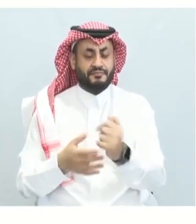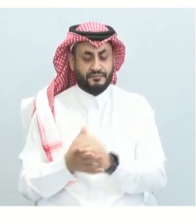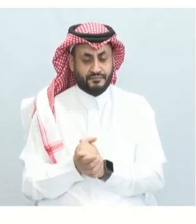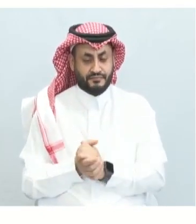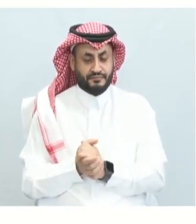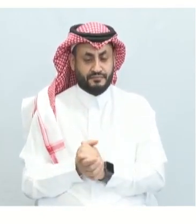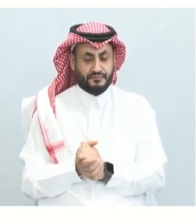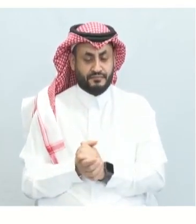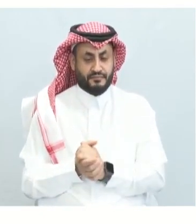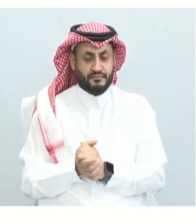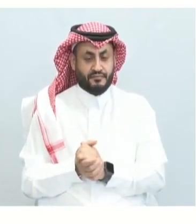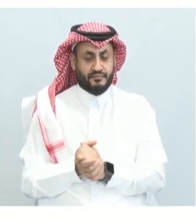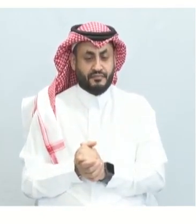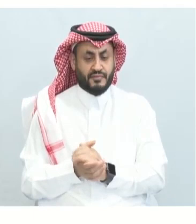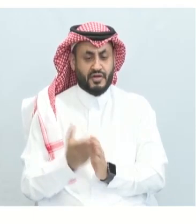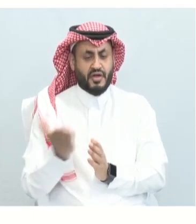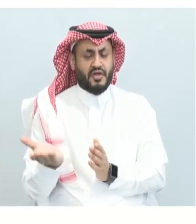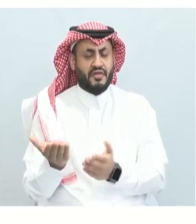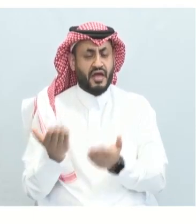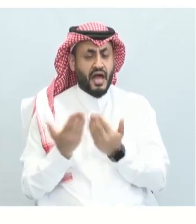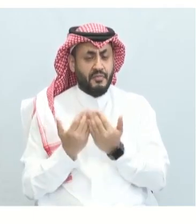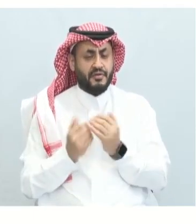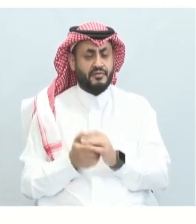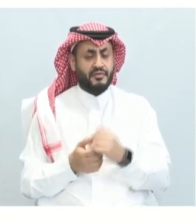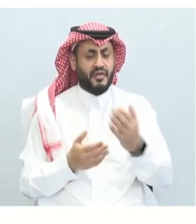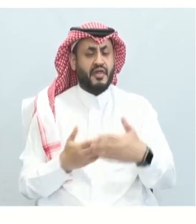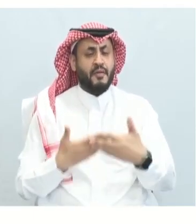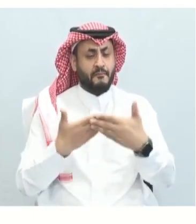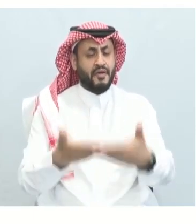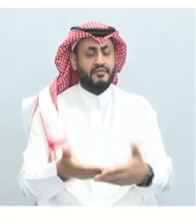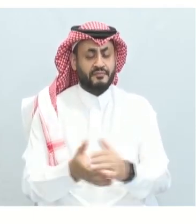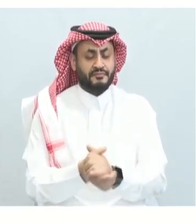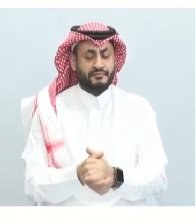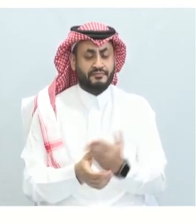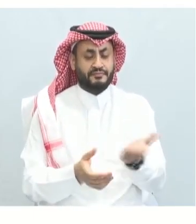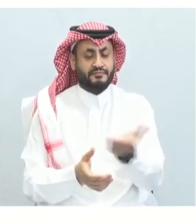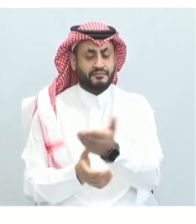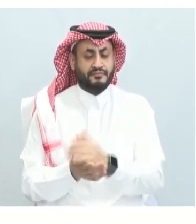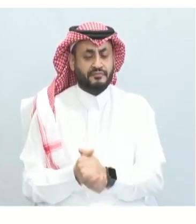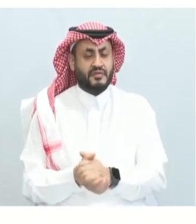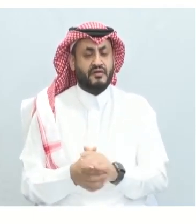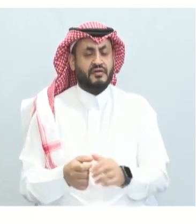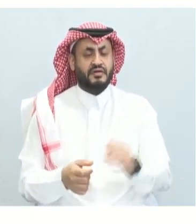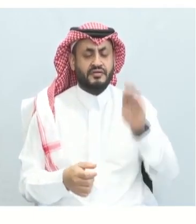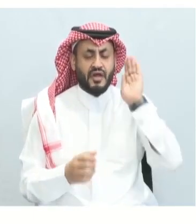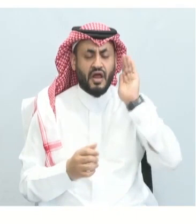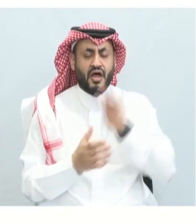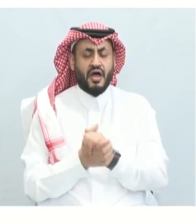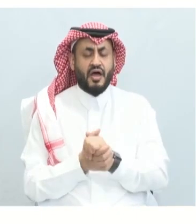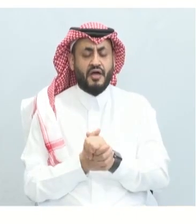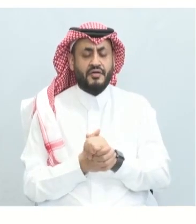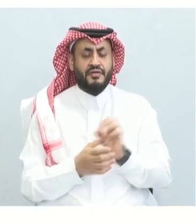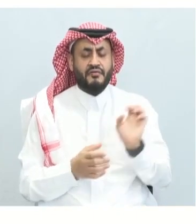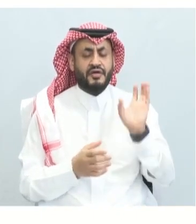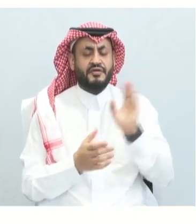السنه التي قبل صلاه الفريضه السنه التي بعد صلاه الفريضه في صلاه الفجر هل هي سنه